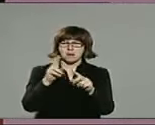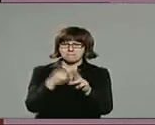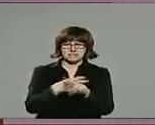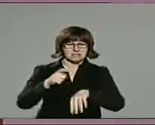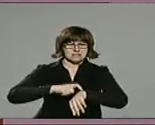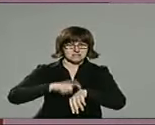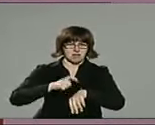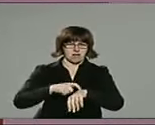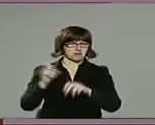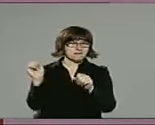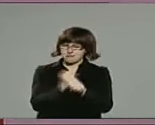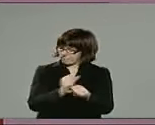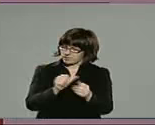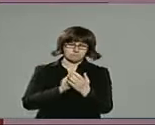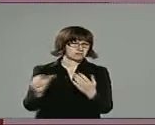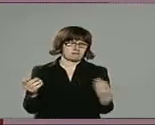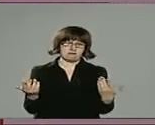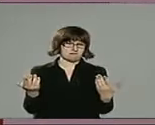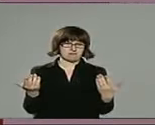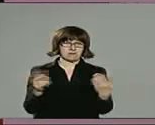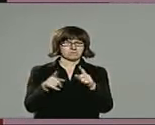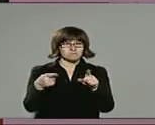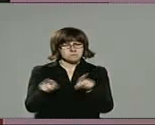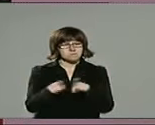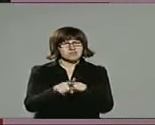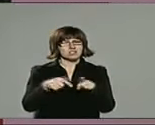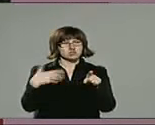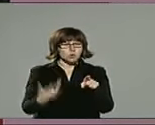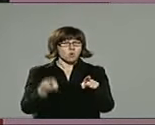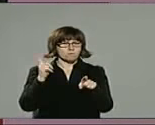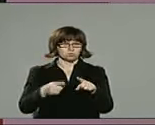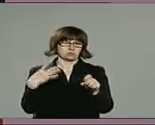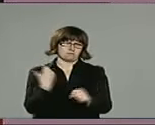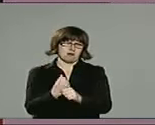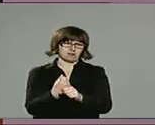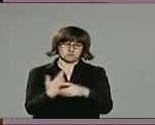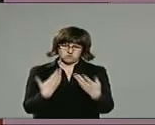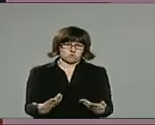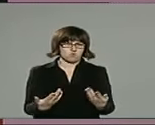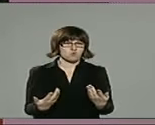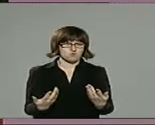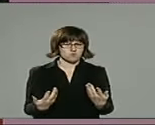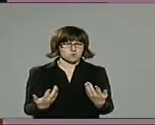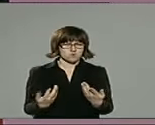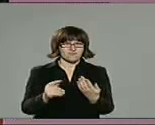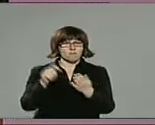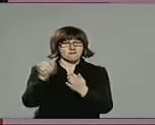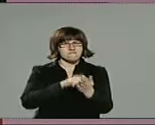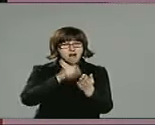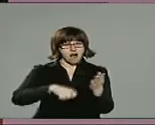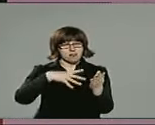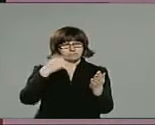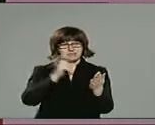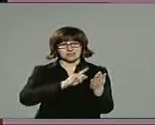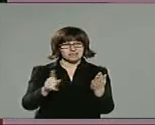passt und wir es nicht bezahlen können. Genau so müssen wir es machen, liebe Genossinnen und Genossen, denn die Wahl gewinnen wir